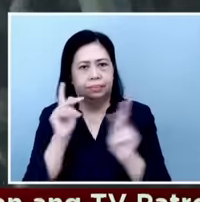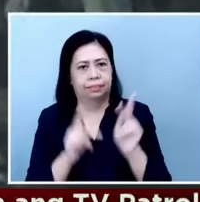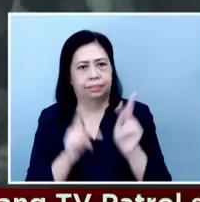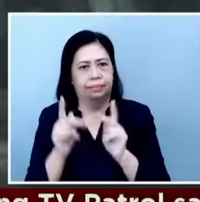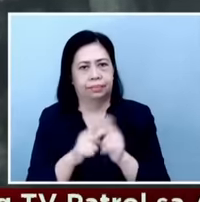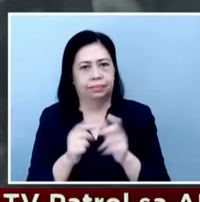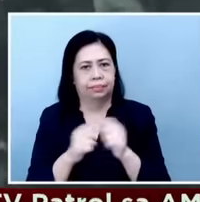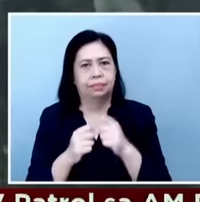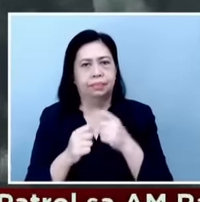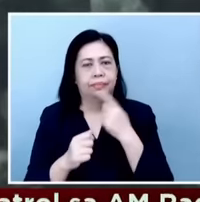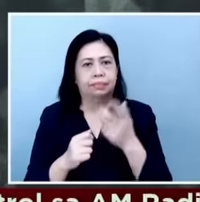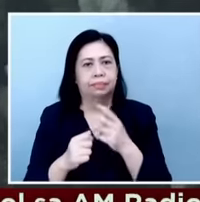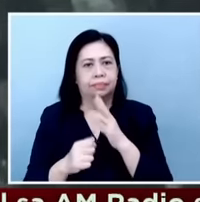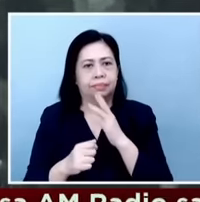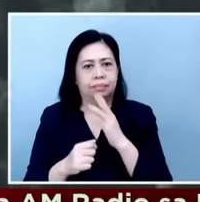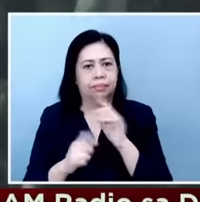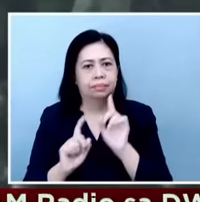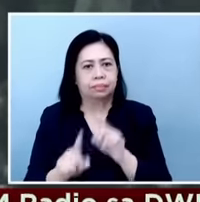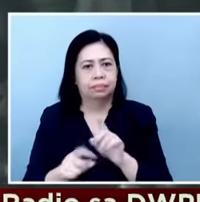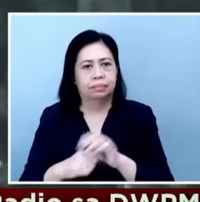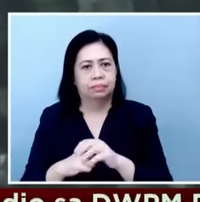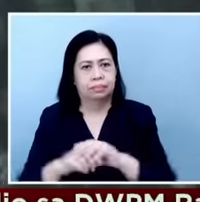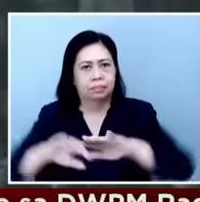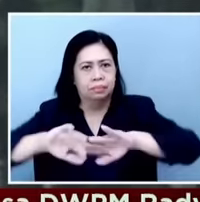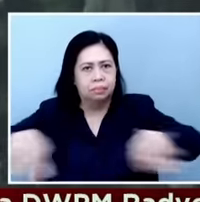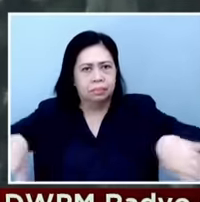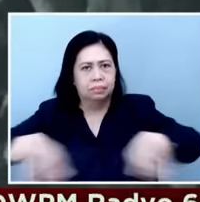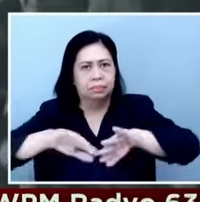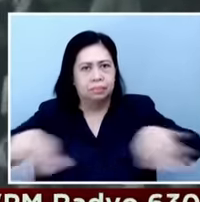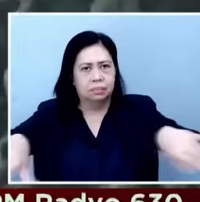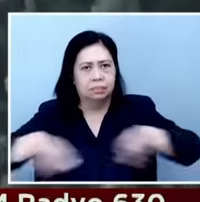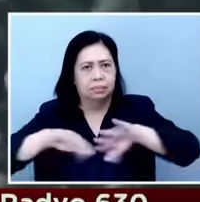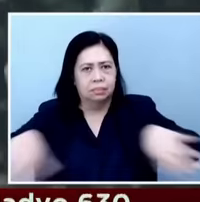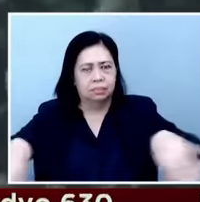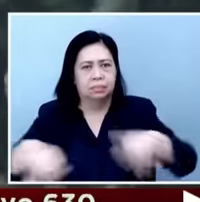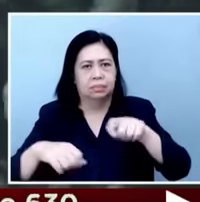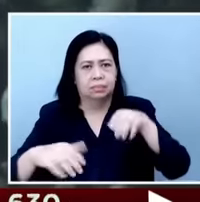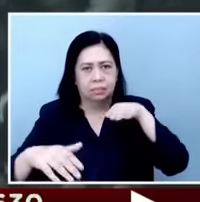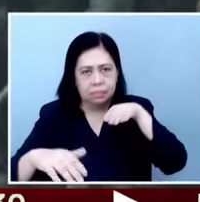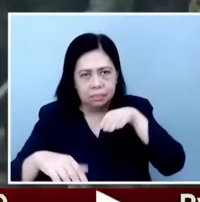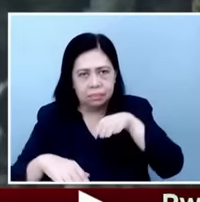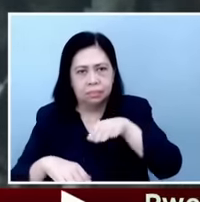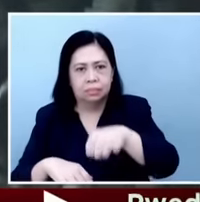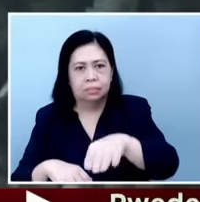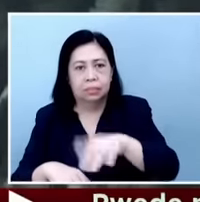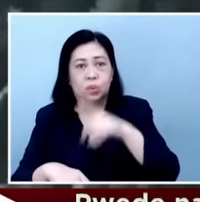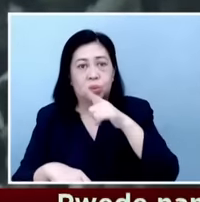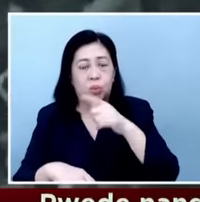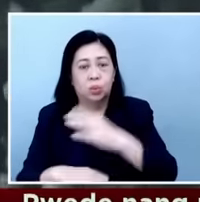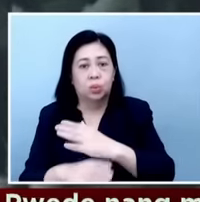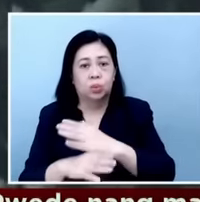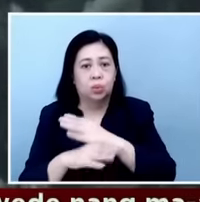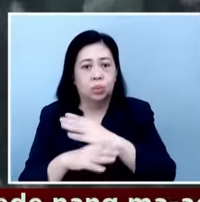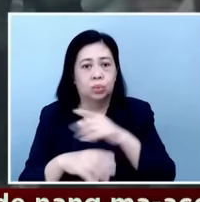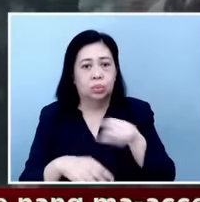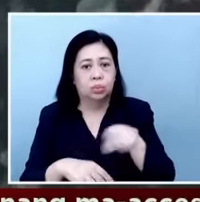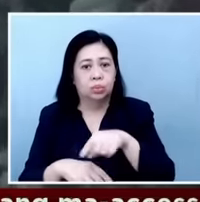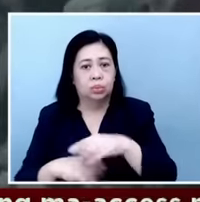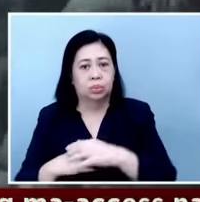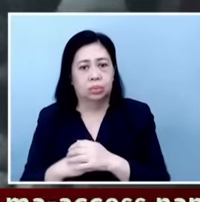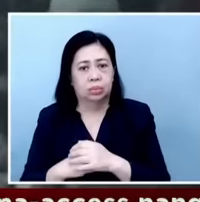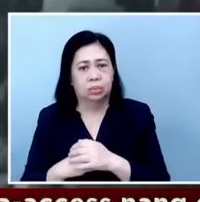sinasabihan sila na tumabi para makapasok ang andas. Ang humaharang lamang po sa andas ay